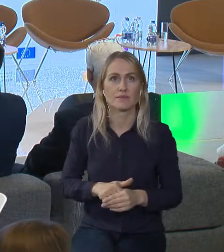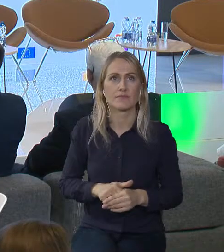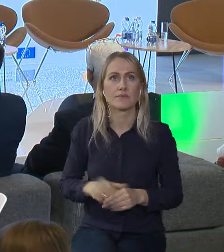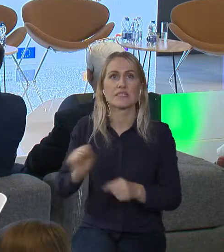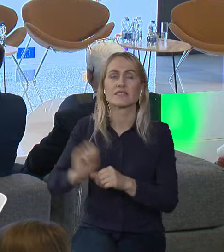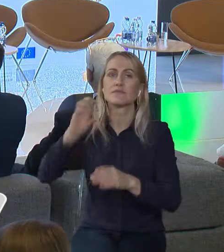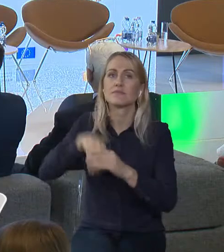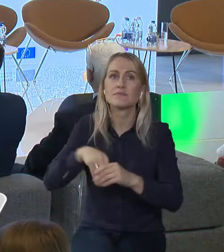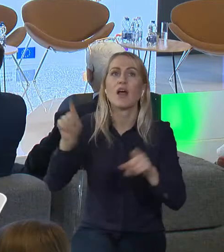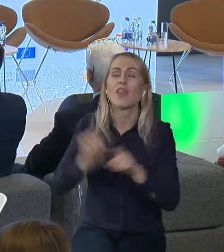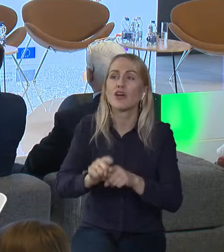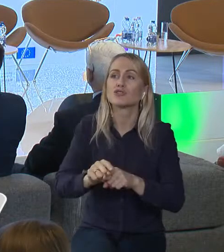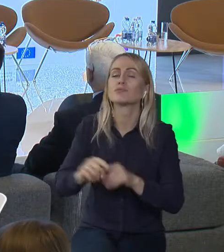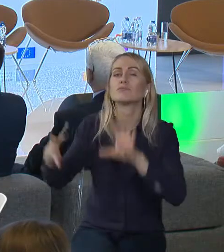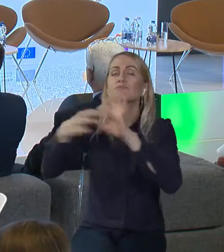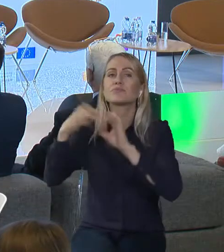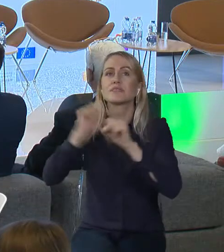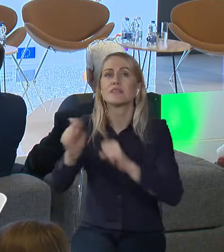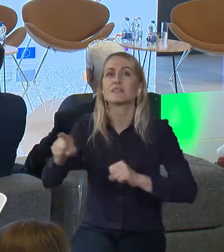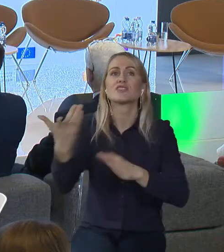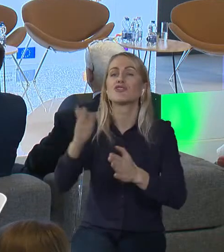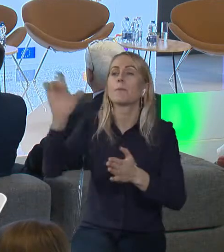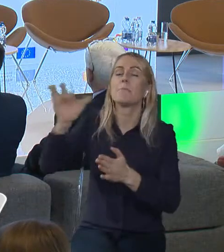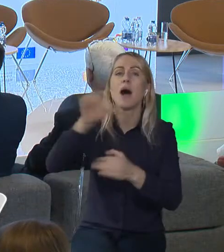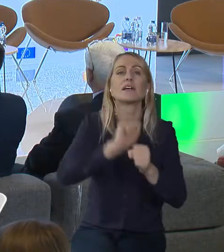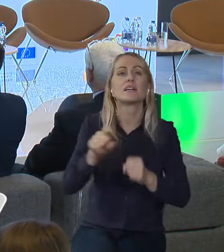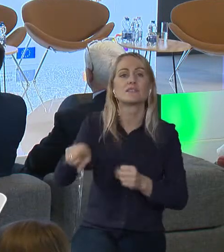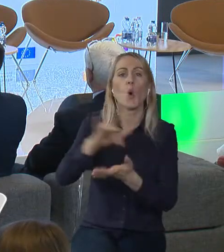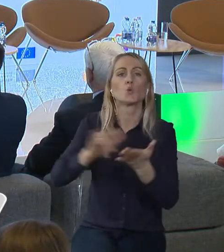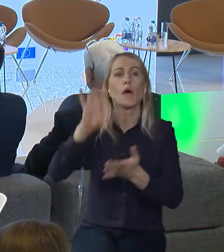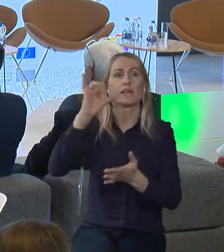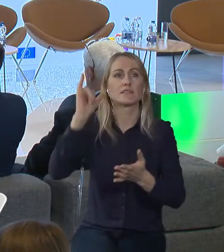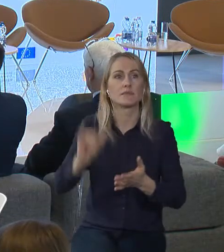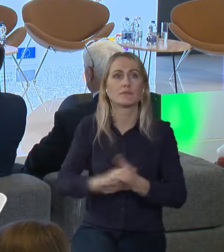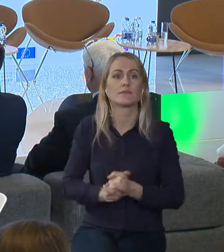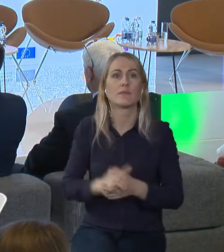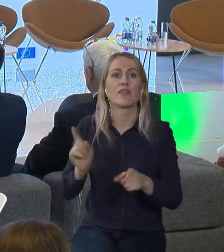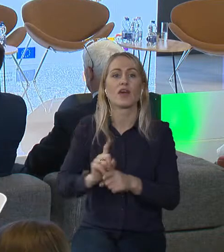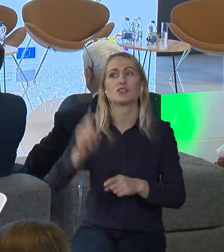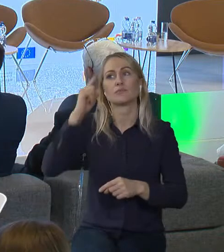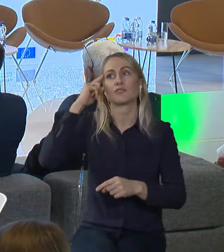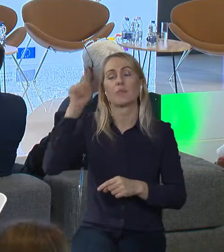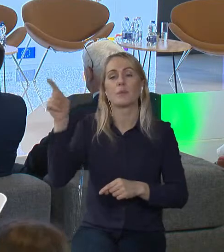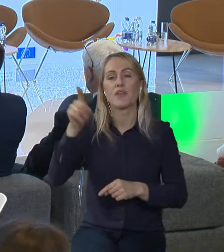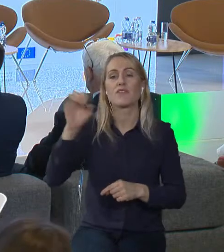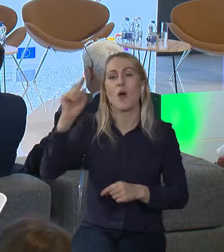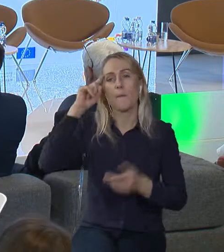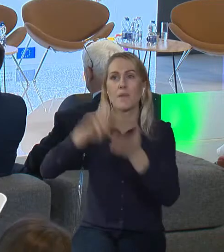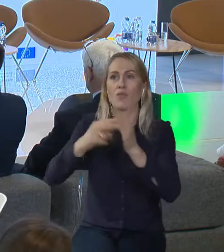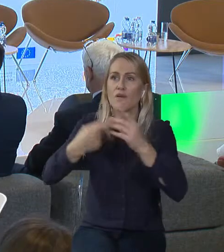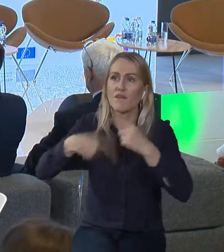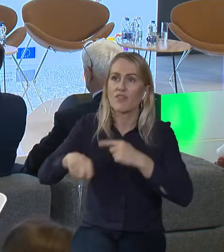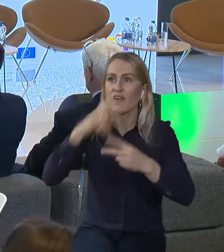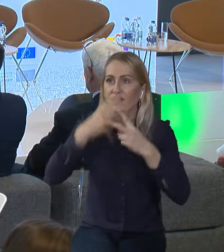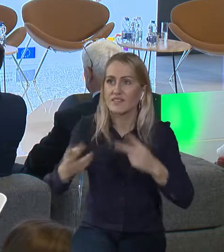zaszyty jest moduł geolokalizacji ośrodków SI, jak również przypomnienia o planowanych wizytach, o